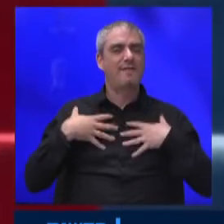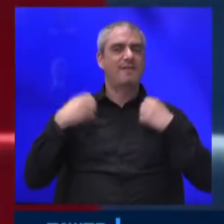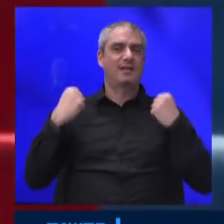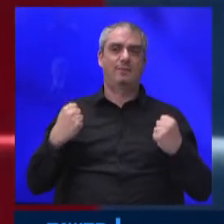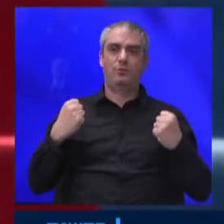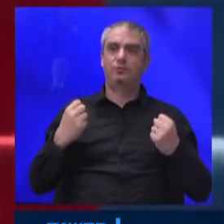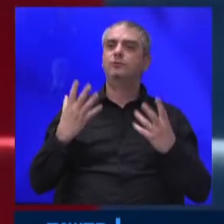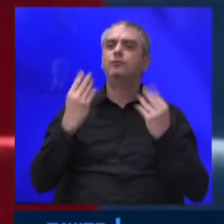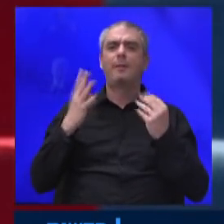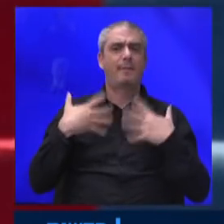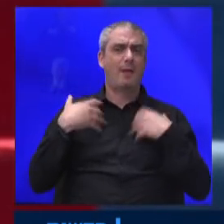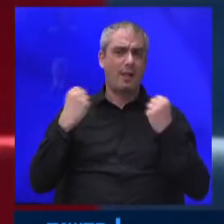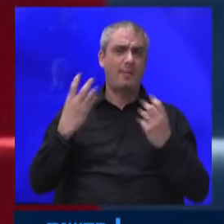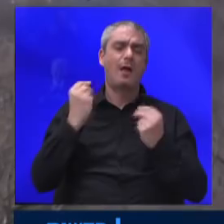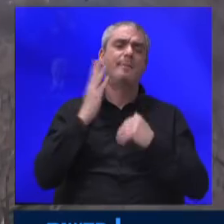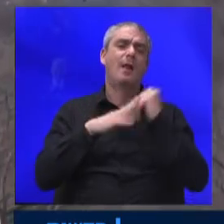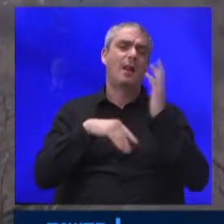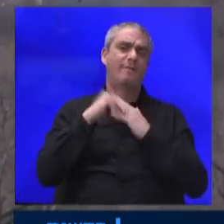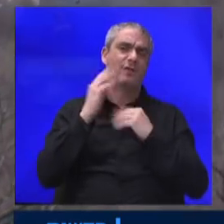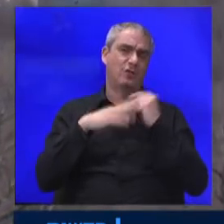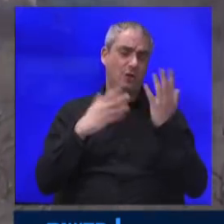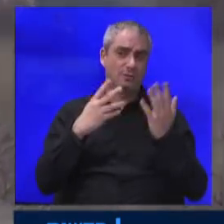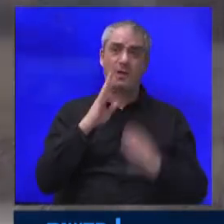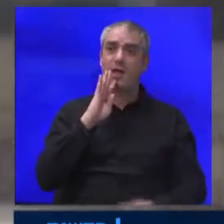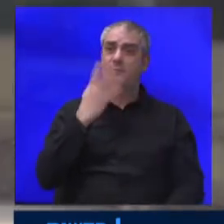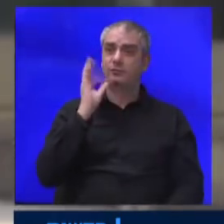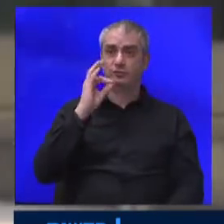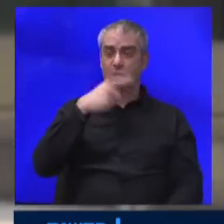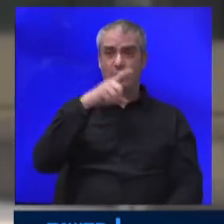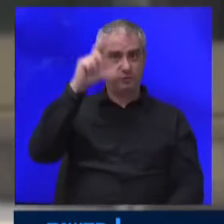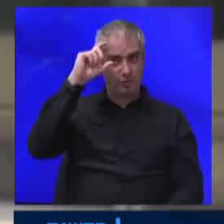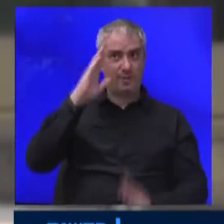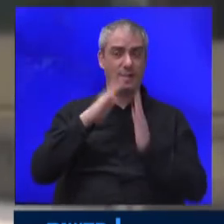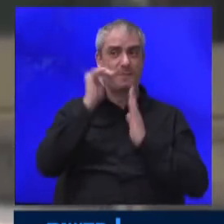to build and much to gain. ארבע שנים של ג'ו ביידן בבית